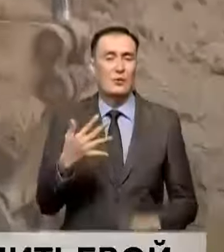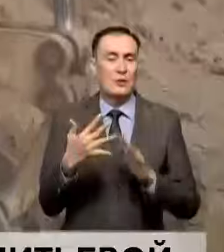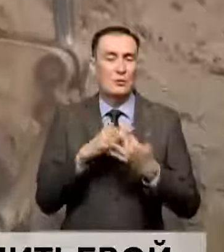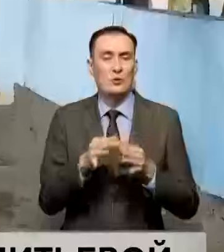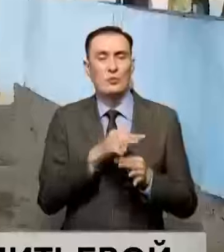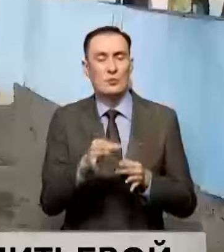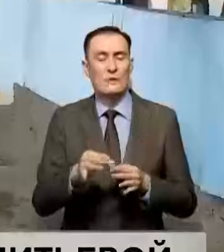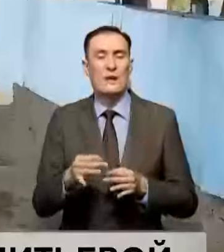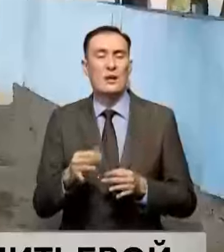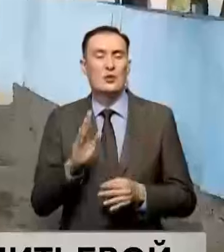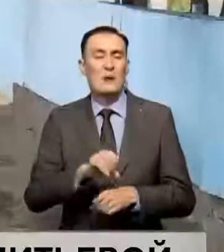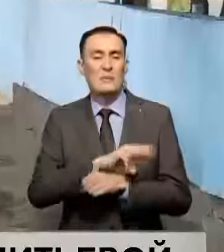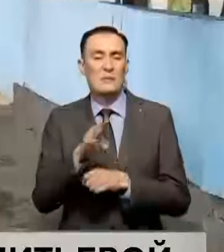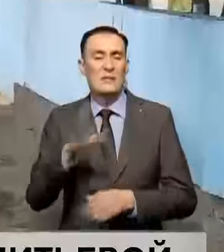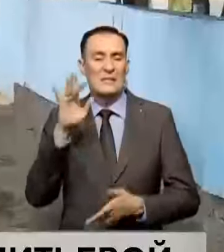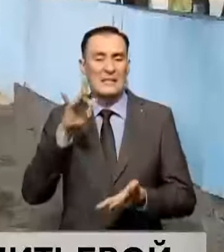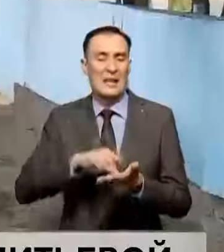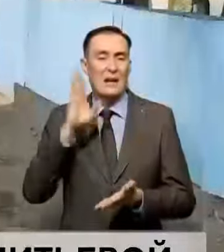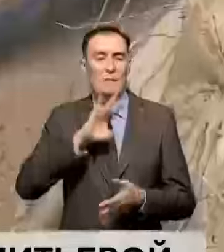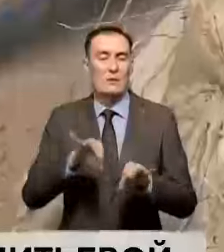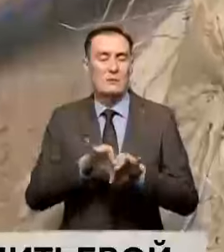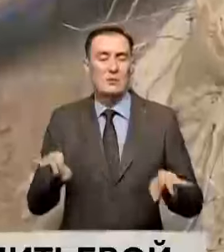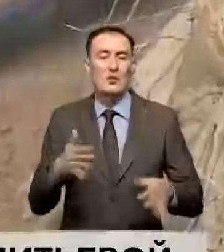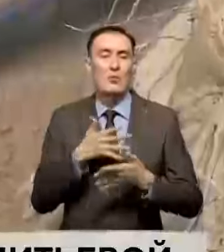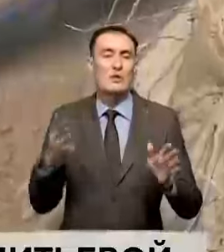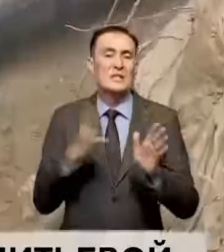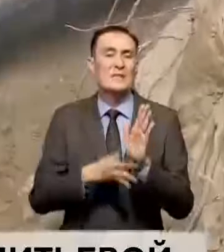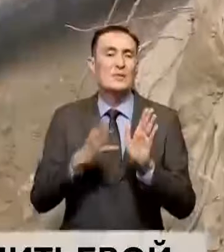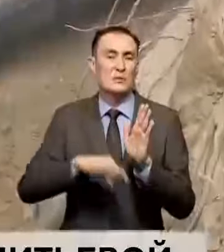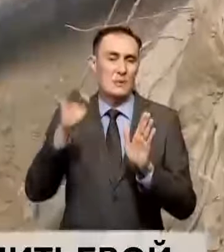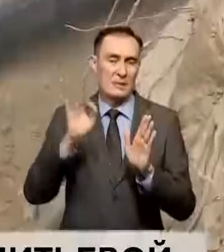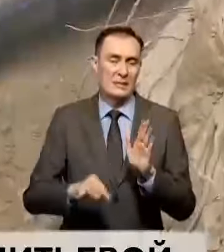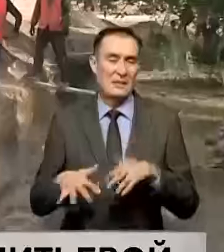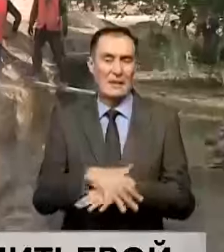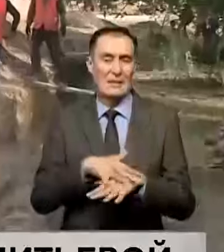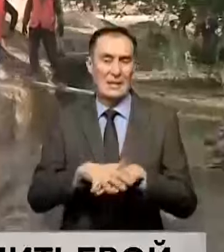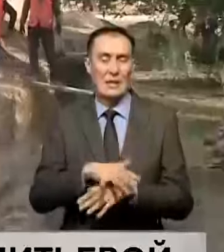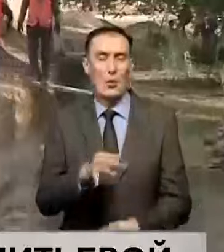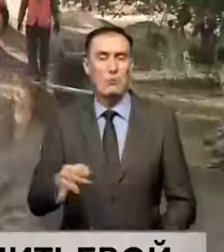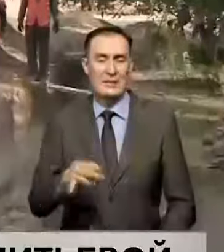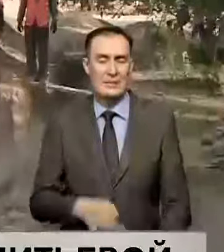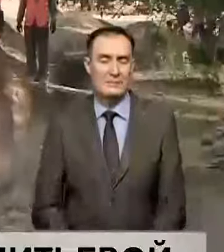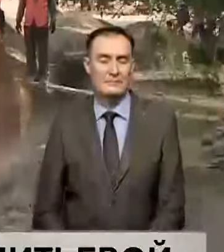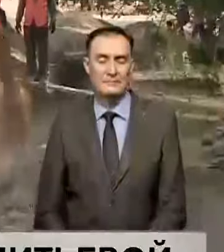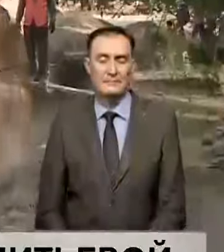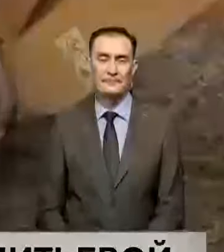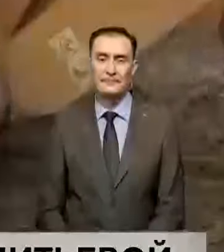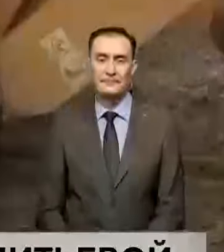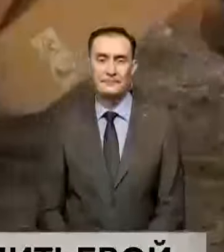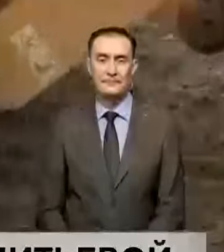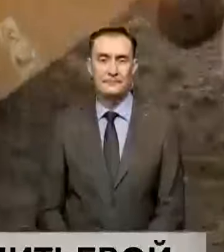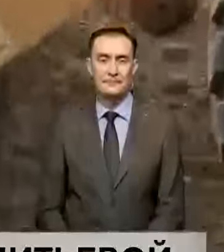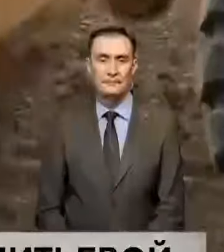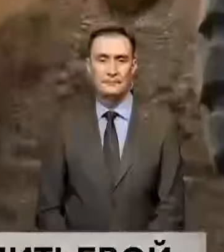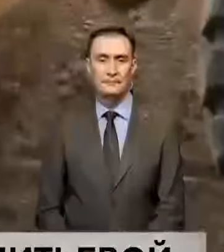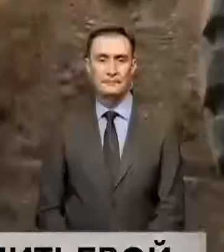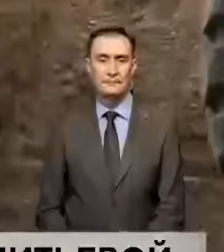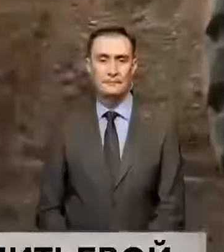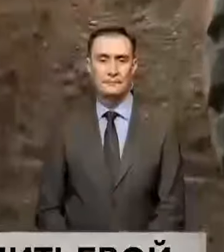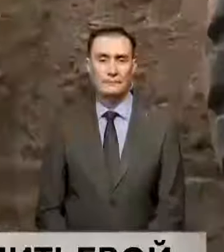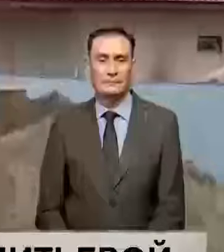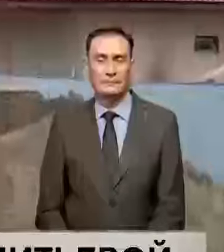пунктах. Это позволит обеспечить централизованное водоснабжение больше 90% населения региона. Ербулабишев, Шангаскалиде, Куаныш Тургенбаев